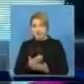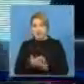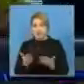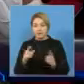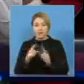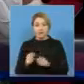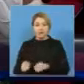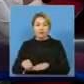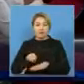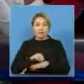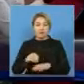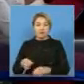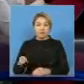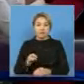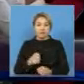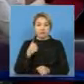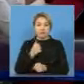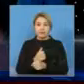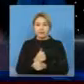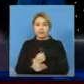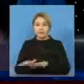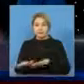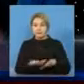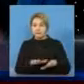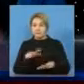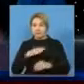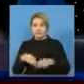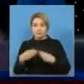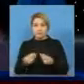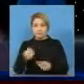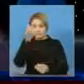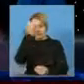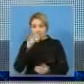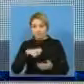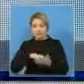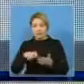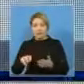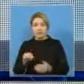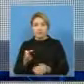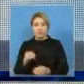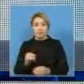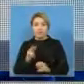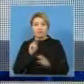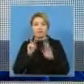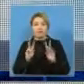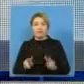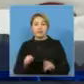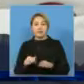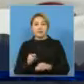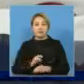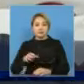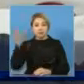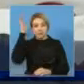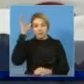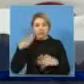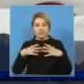и главы области Ондасыну Розалина. В рамках мероприятия были вручены благодарственные письма квалифицированным специалистам в области